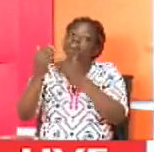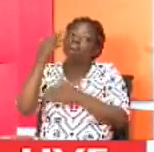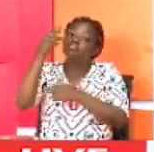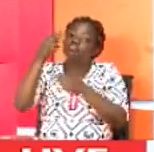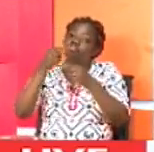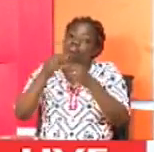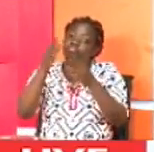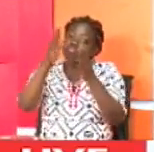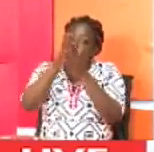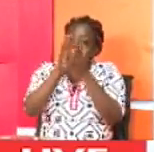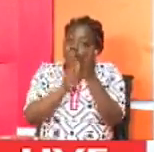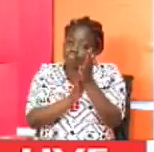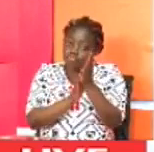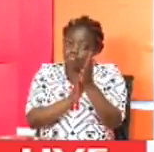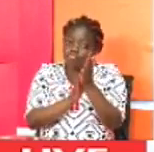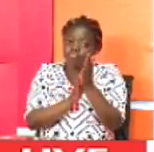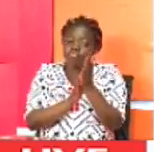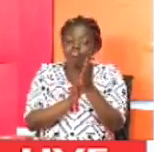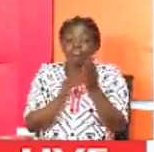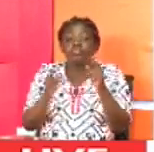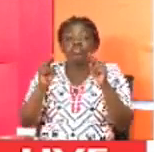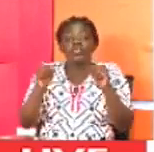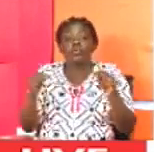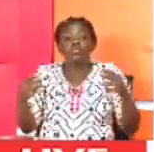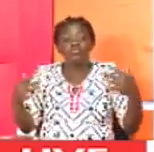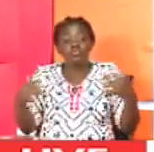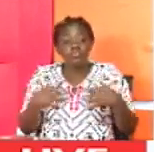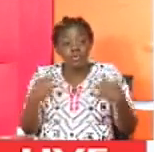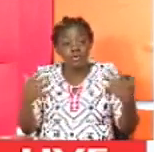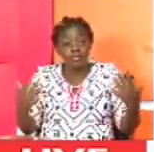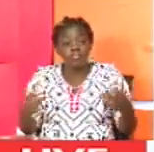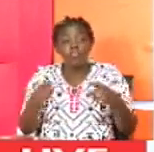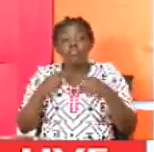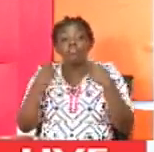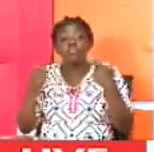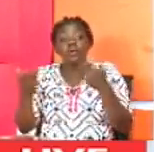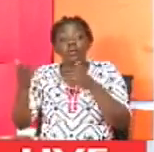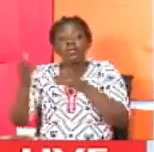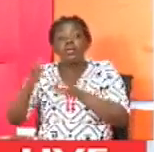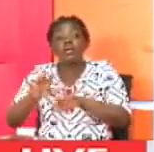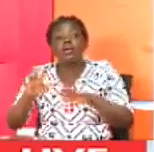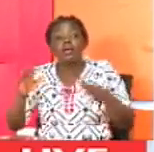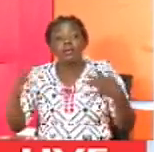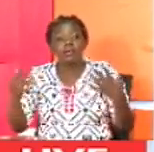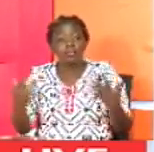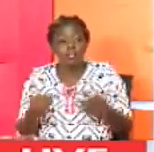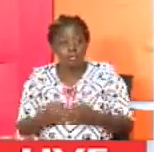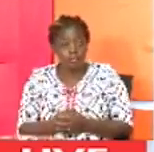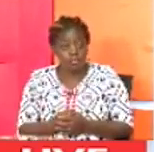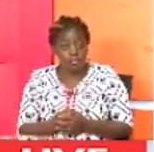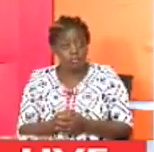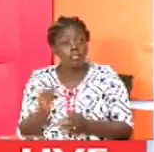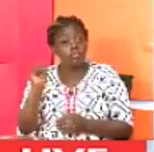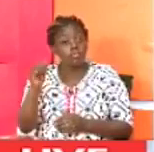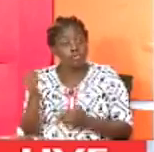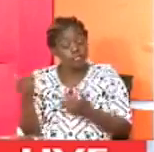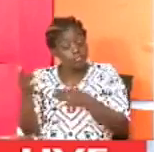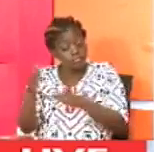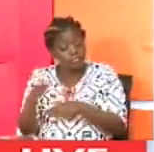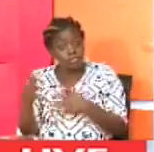lya Mukama ligulumizibwe. Tuleme kutya nti omusumba afaatya. Tebatera kufa kati